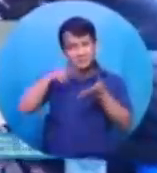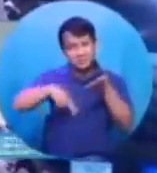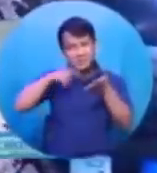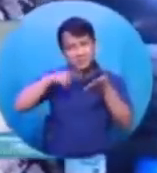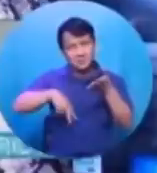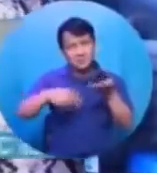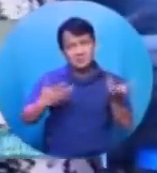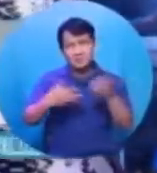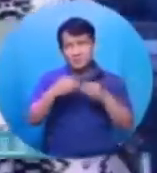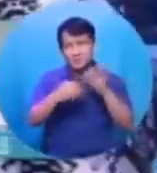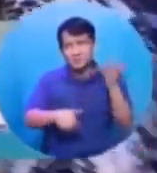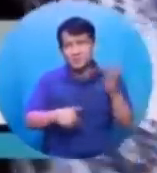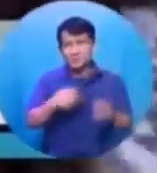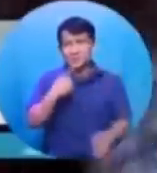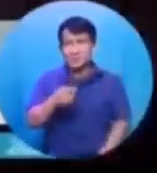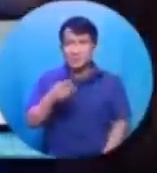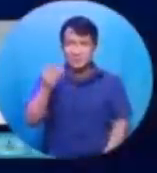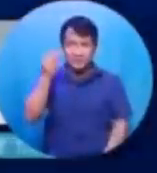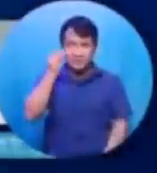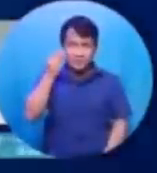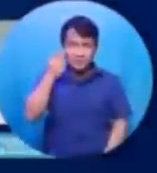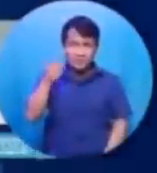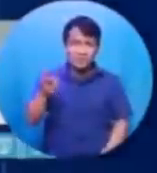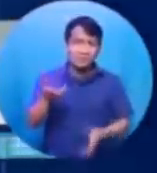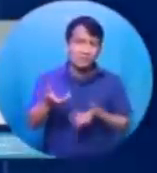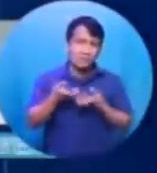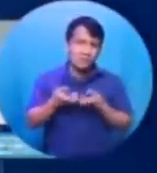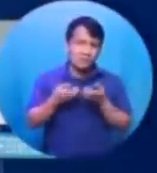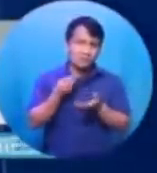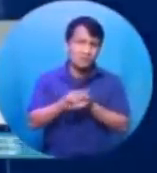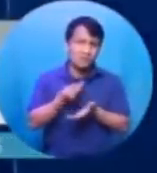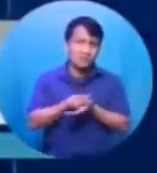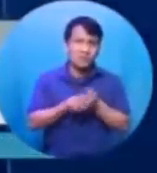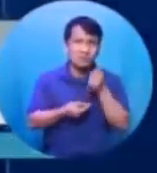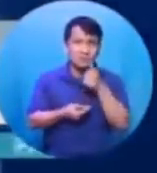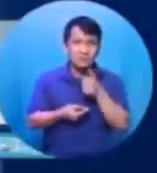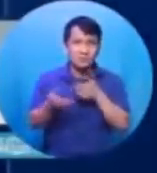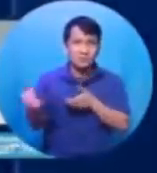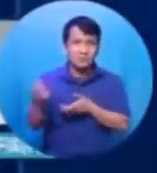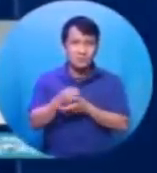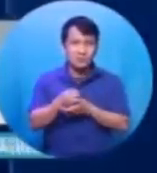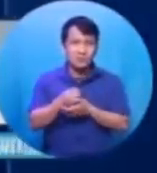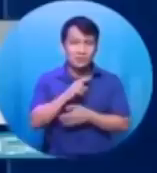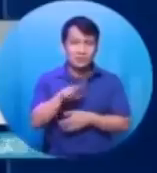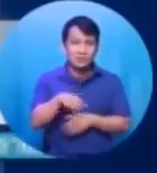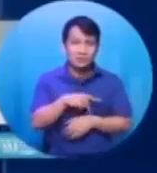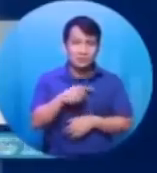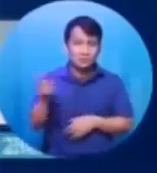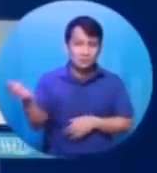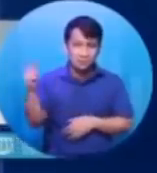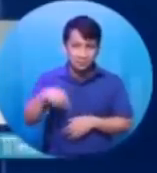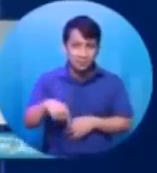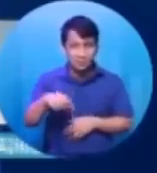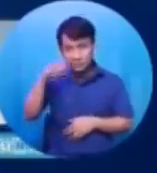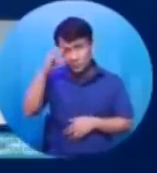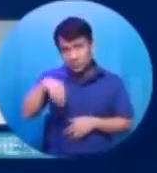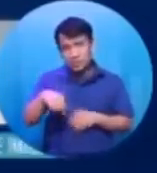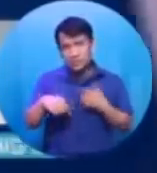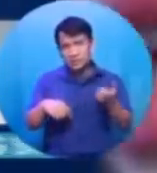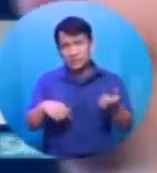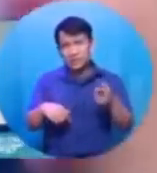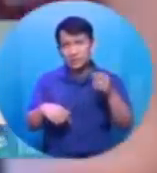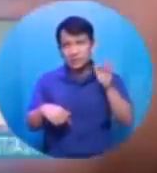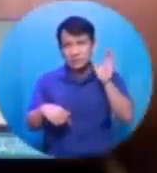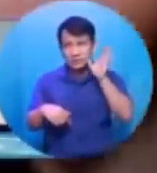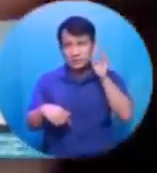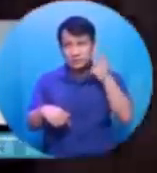natin dito, sabi nila Maria Gracia, gusto lang magkapera niya ni girl, kaya gusto niya personal na ibigay yung anak kay kuya. Oh. Sabi naman ni